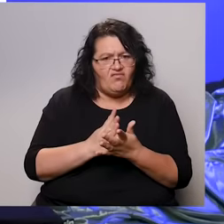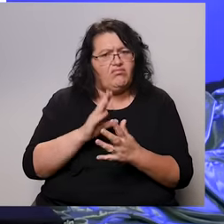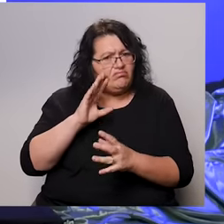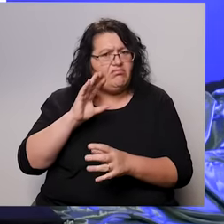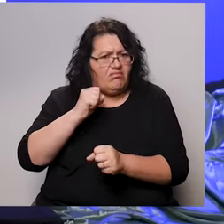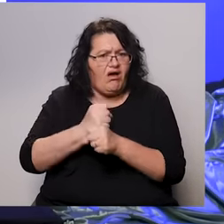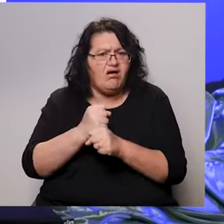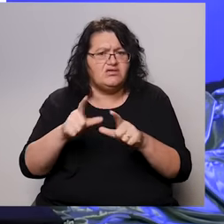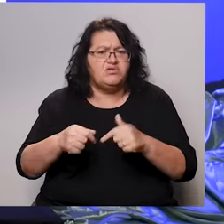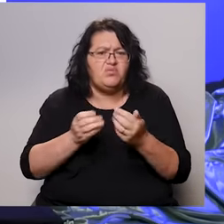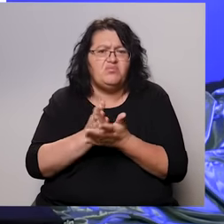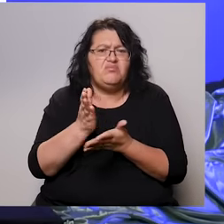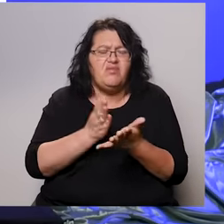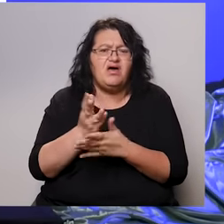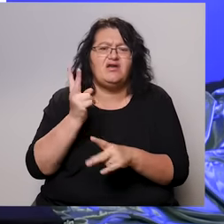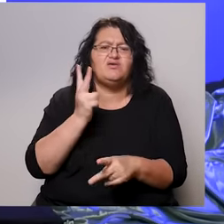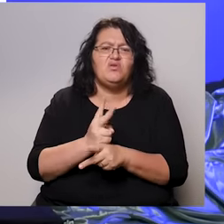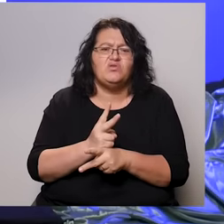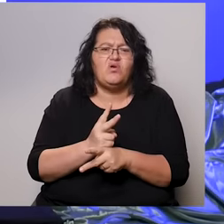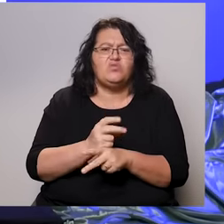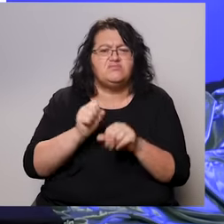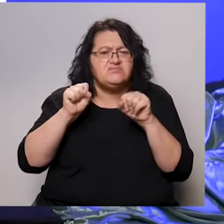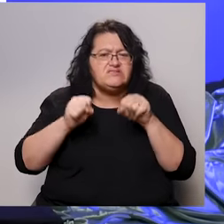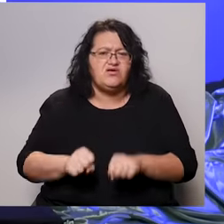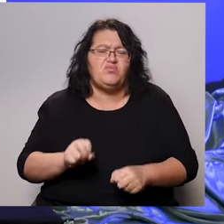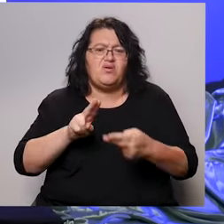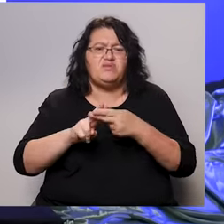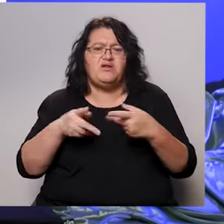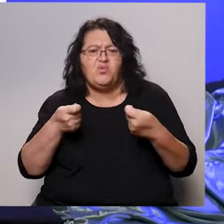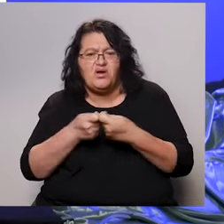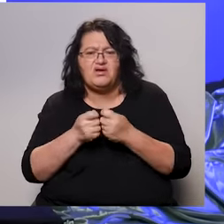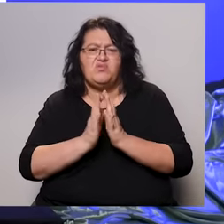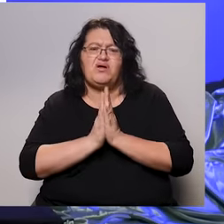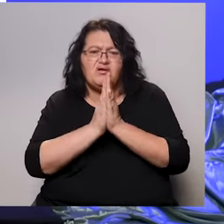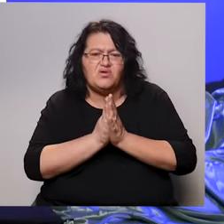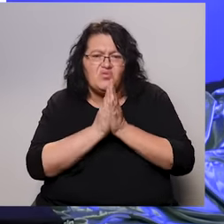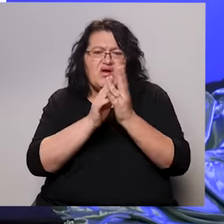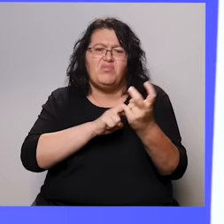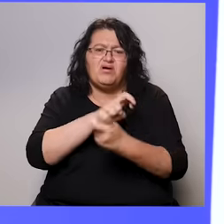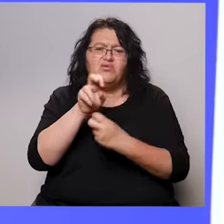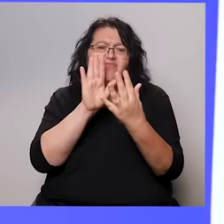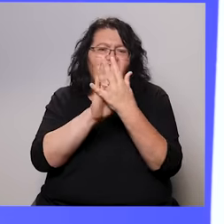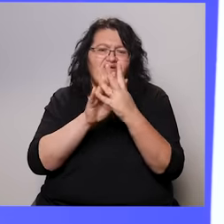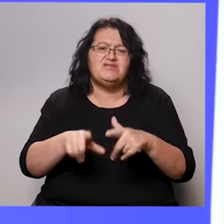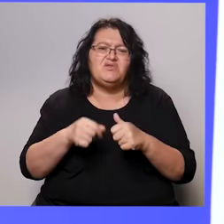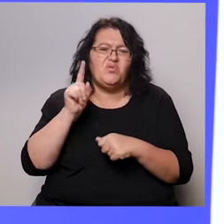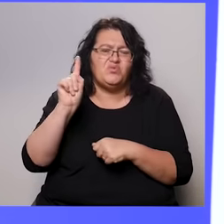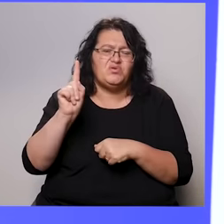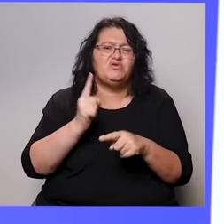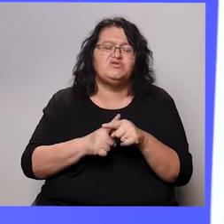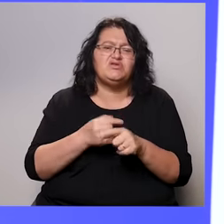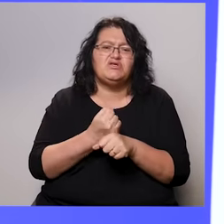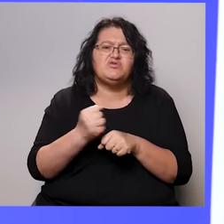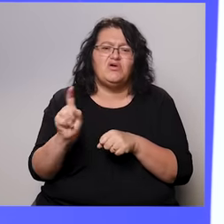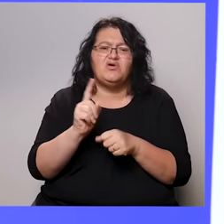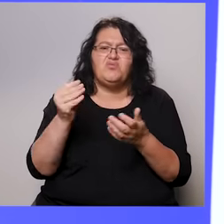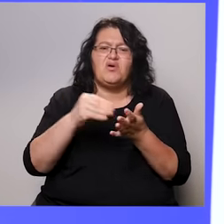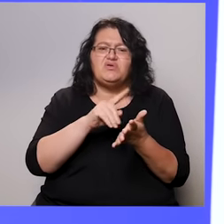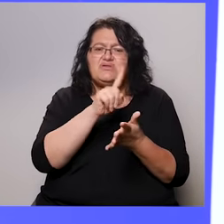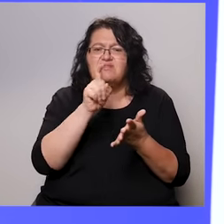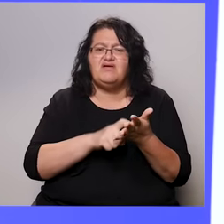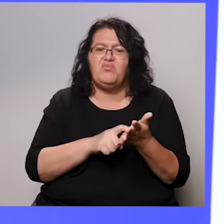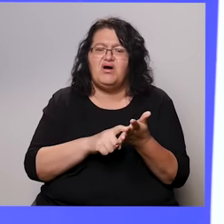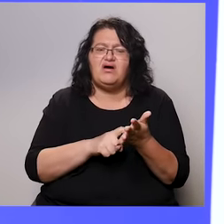și întotdeauna cu rigurozitate m-am întâlnit cu echipa și ne rugam și căutam fața Domnului. Și niciodată nu mi-am pus întrebarea, dar